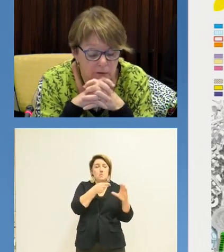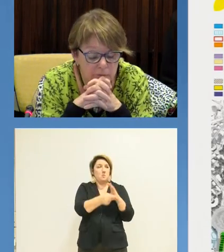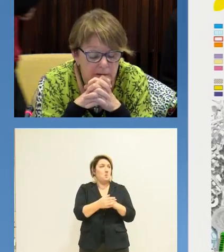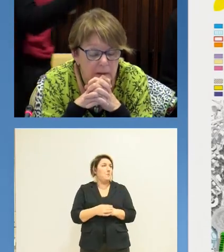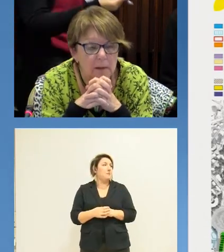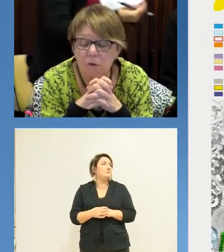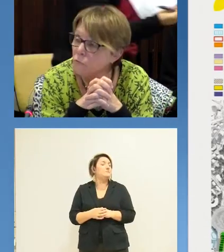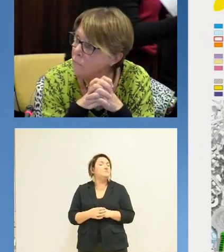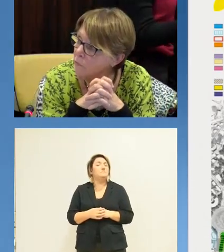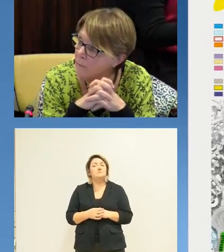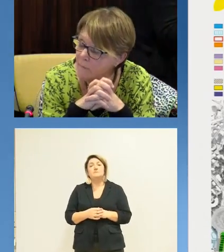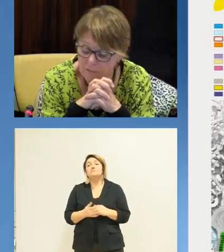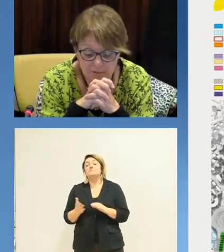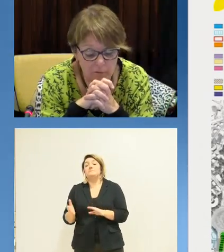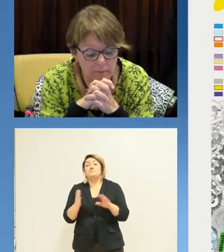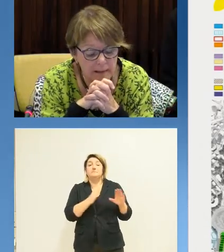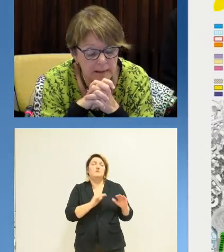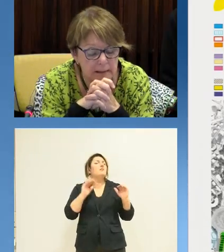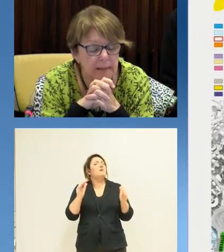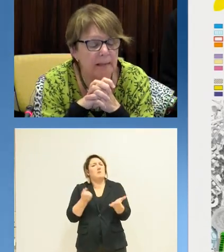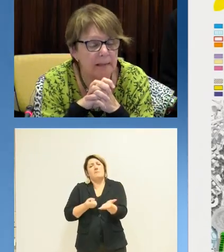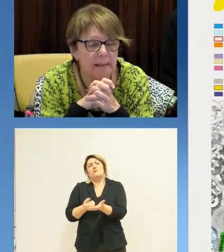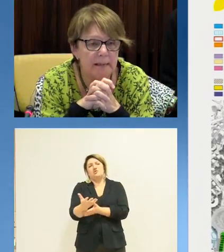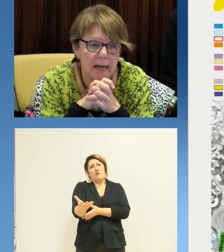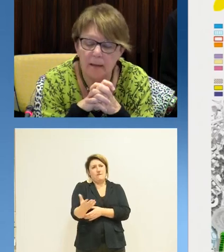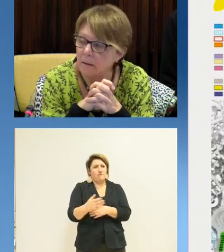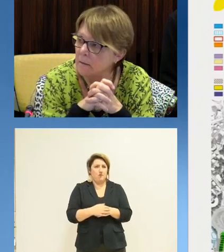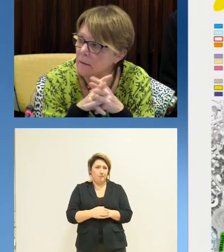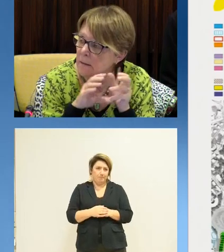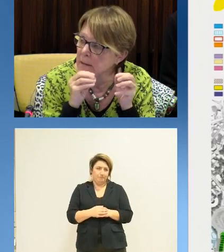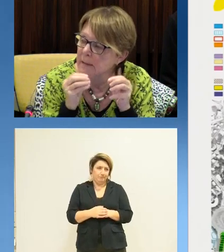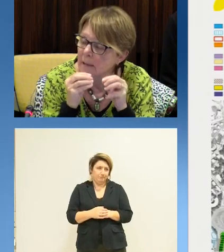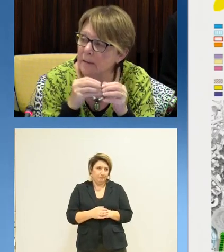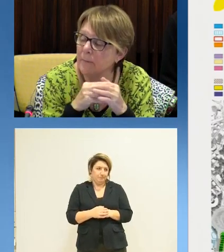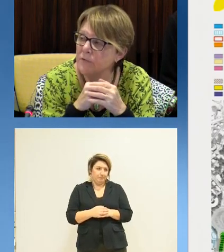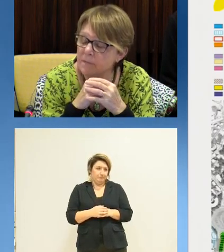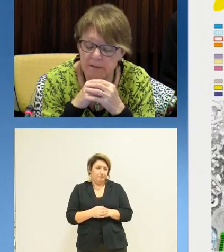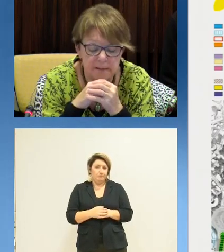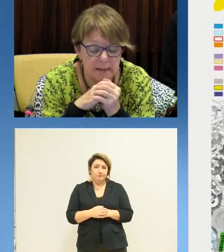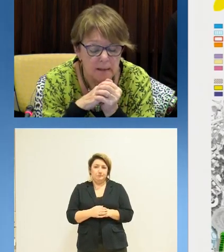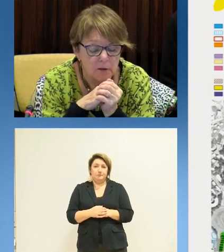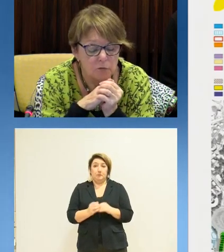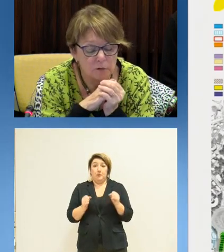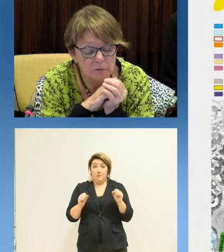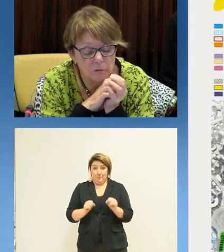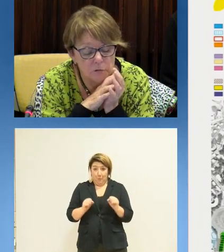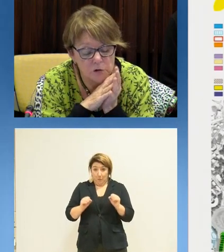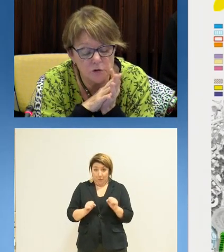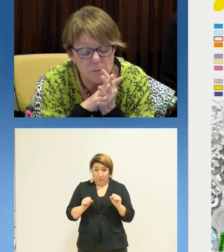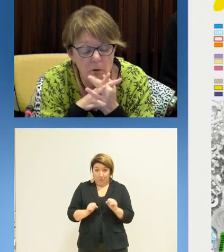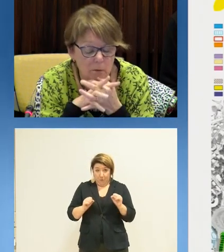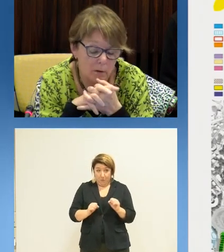ensuite nous devons quand même vous informer qu'il irait il y a il y a des possibilités de